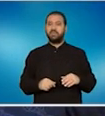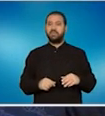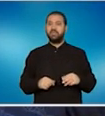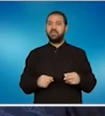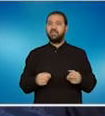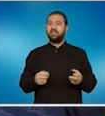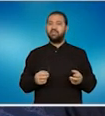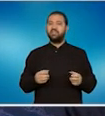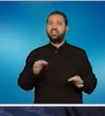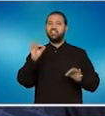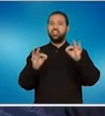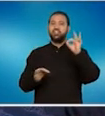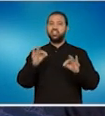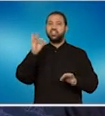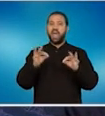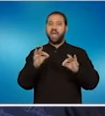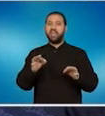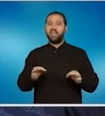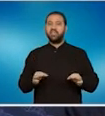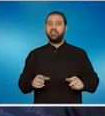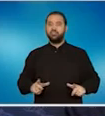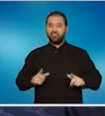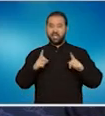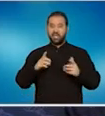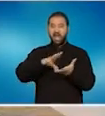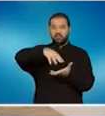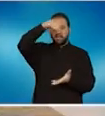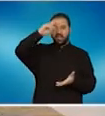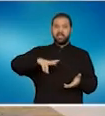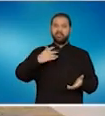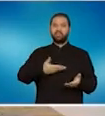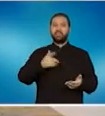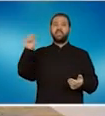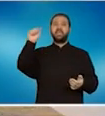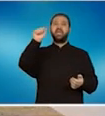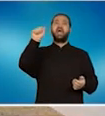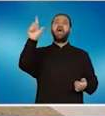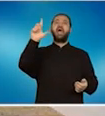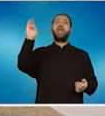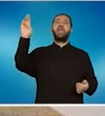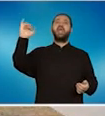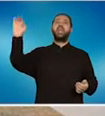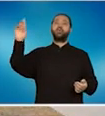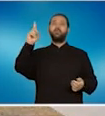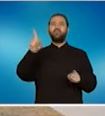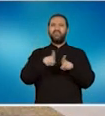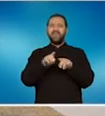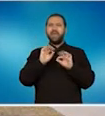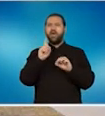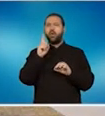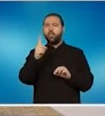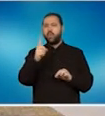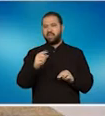dintre cercetare și trăirea duhovnicească a fost părintele Galeriu. Într-un mod unic, nimeni nu l-a mai avut după aceea.